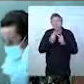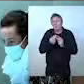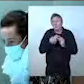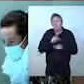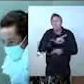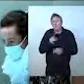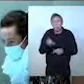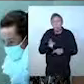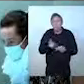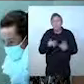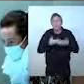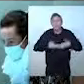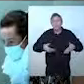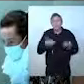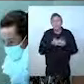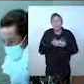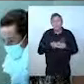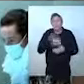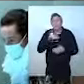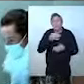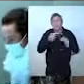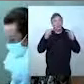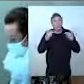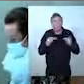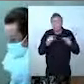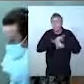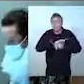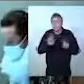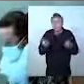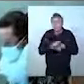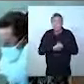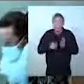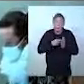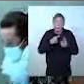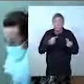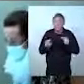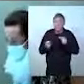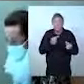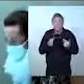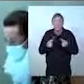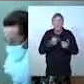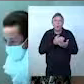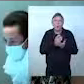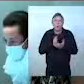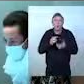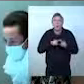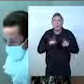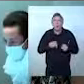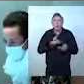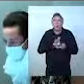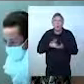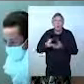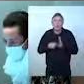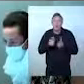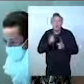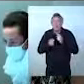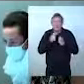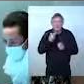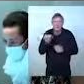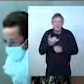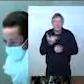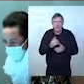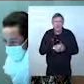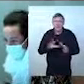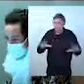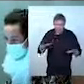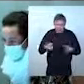baisserons pas dans le contexte. Nous avons poussé, et nous n'allons pas refaire le débat d'orientation budgétaire, toutes les marges de manœuvre que nous avons pour